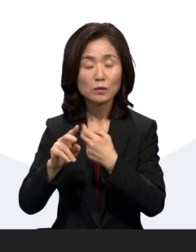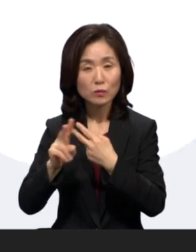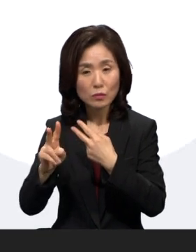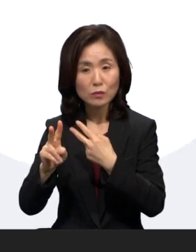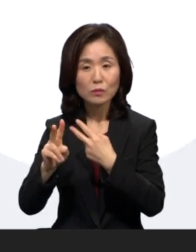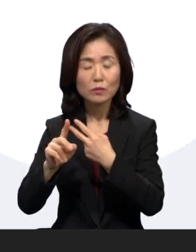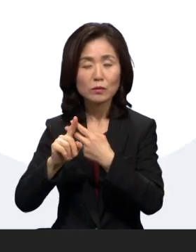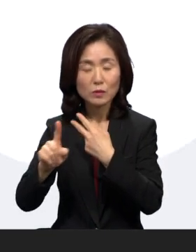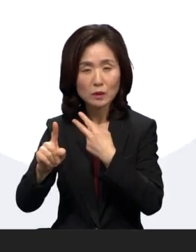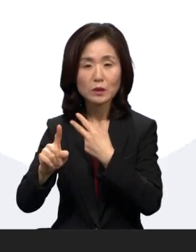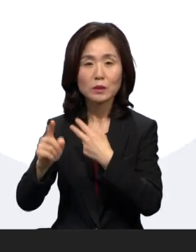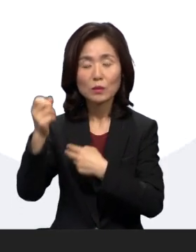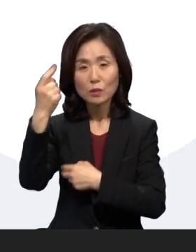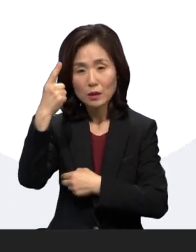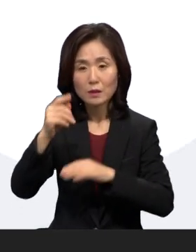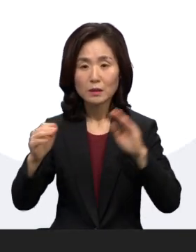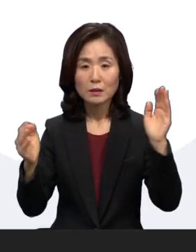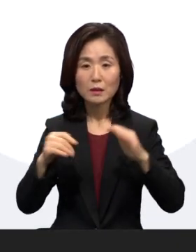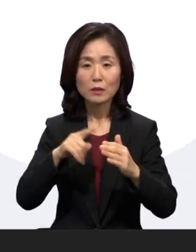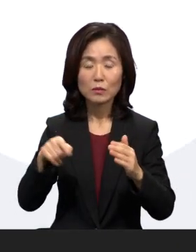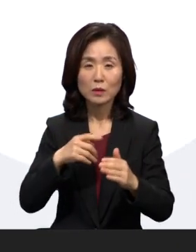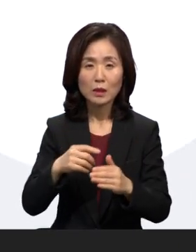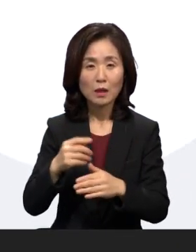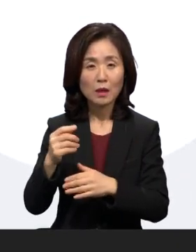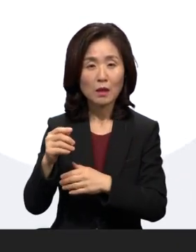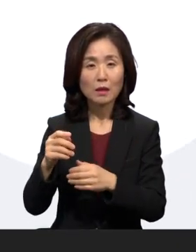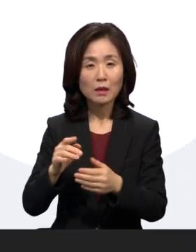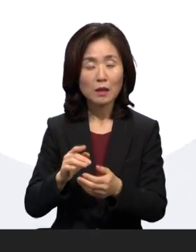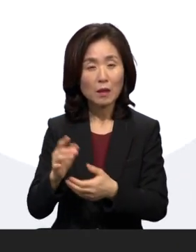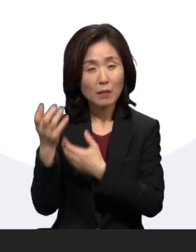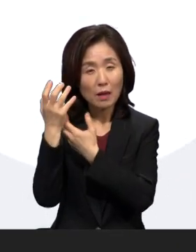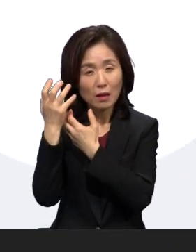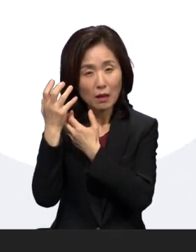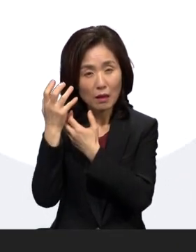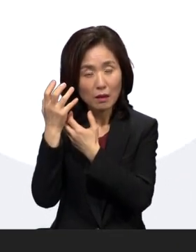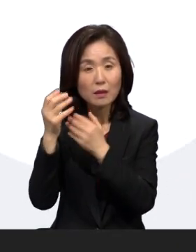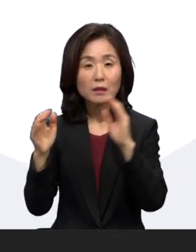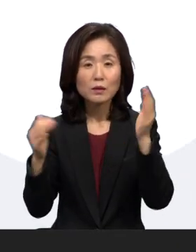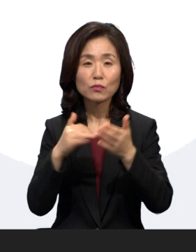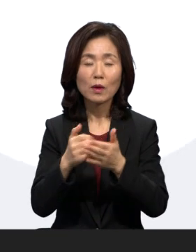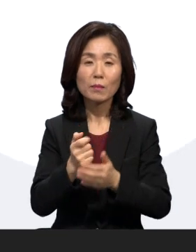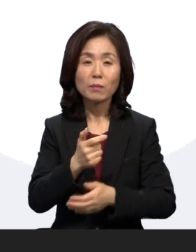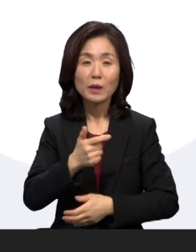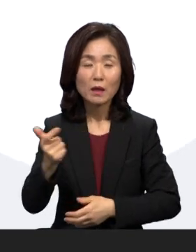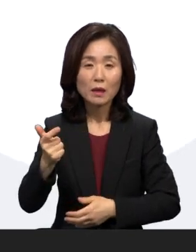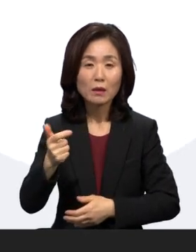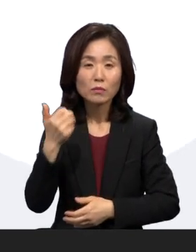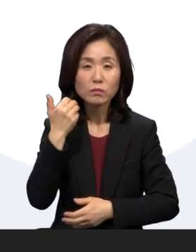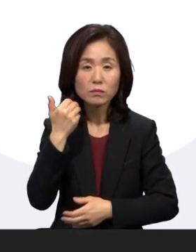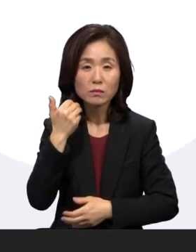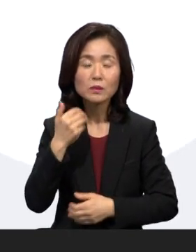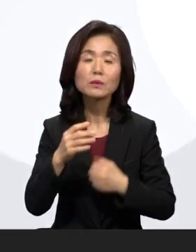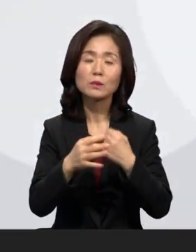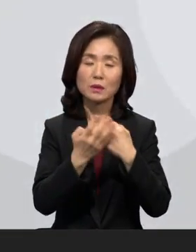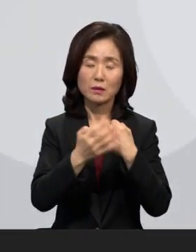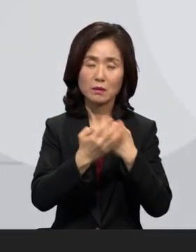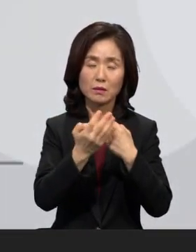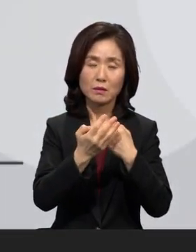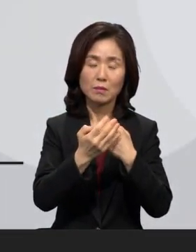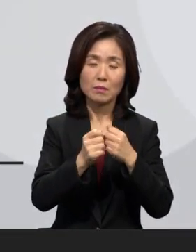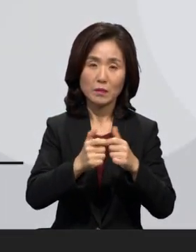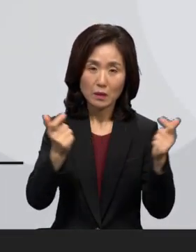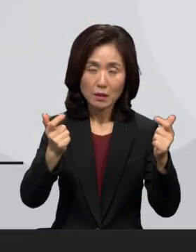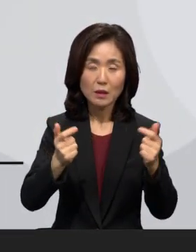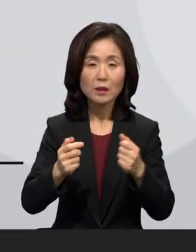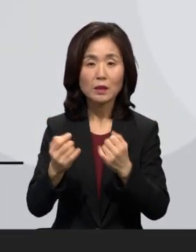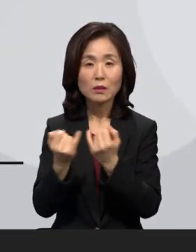고등학교 1학년 학생 가운데 과 존 상태인 학생수가 가장 크게 늘어 안건 초등학교 4학년 이었고 벼